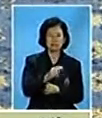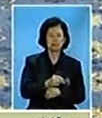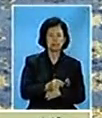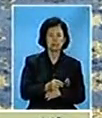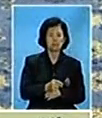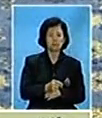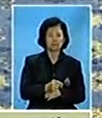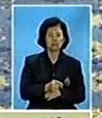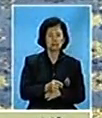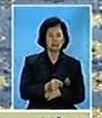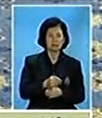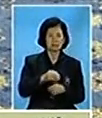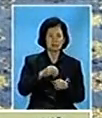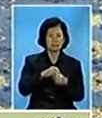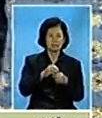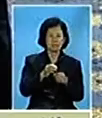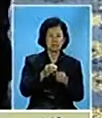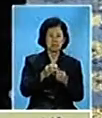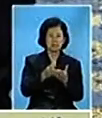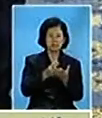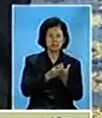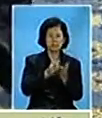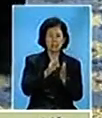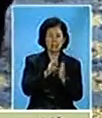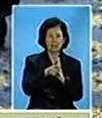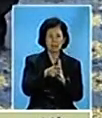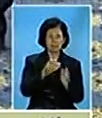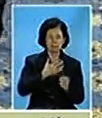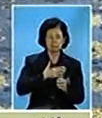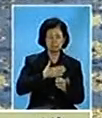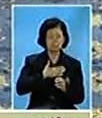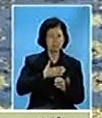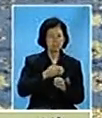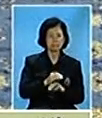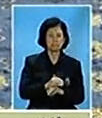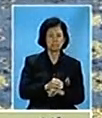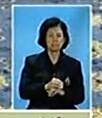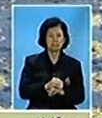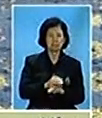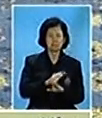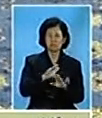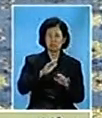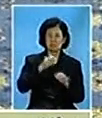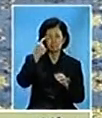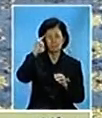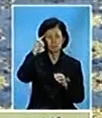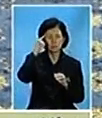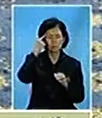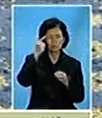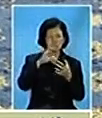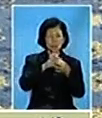ในวิชาการแพทย์ผมบังเอิญไม่ได้มีความรู้เรื่องการแพทย์แล้วไม่ค่อย